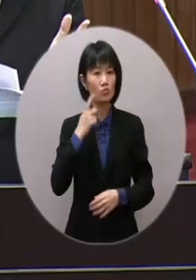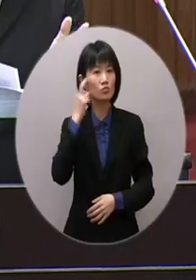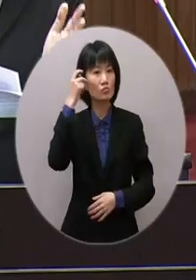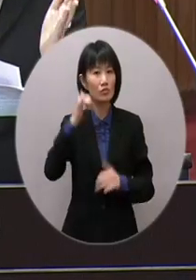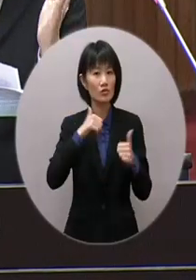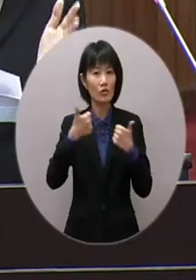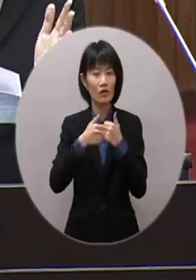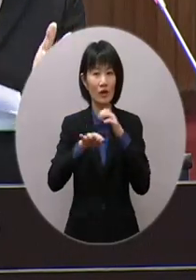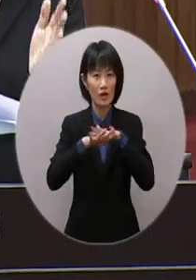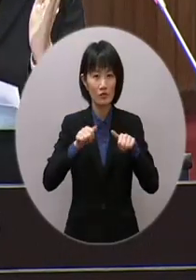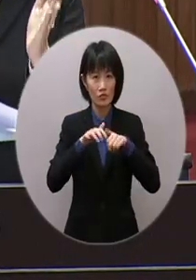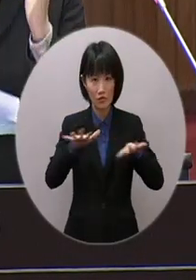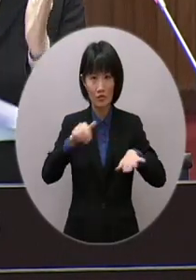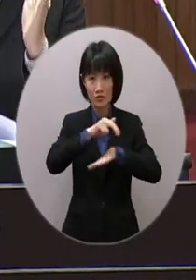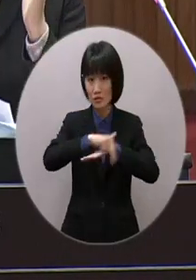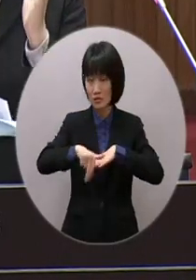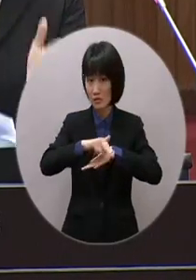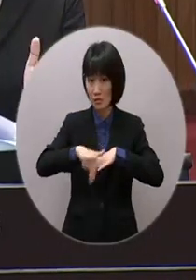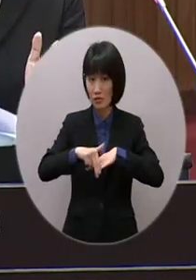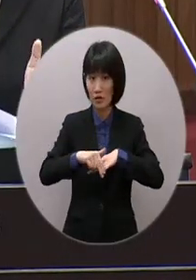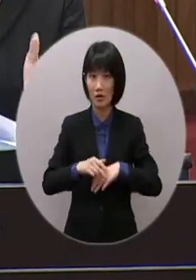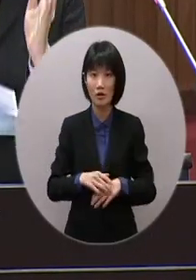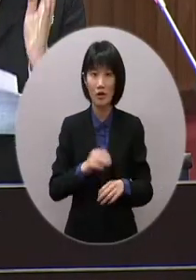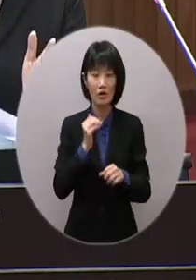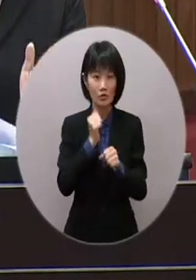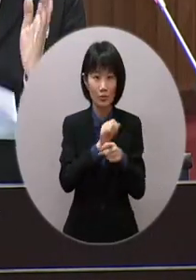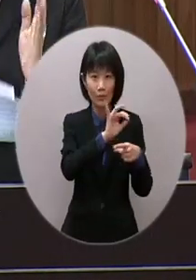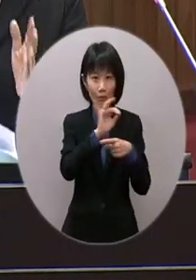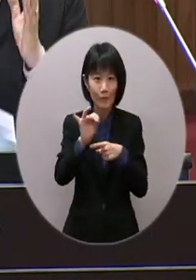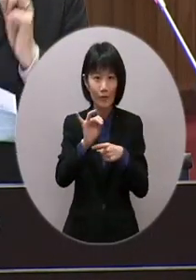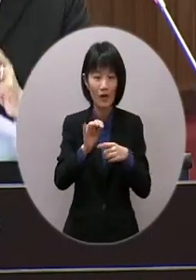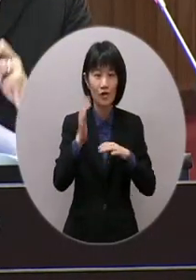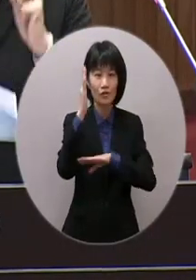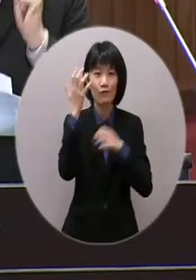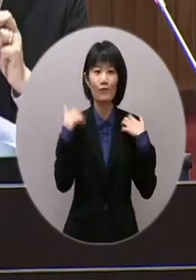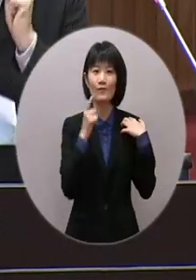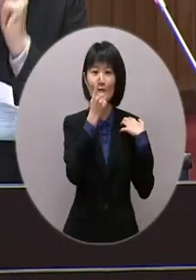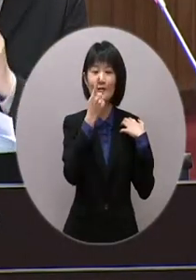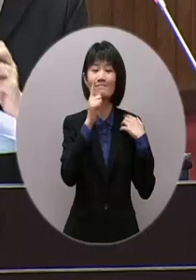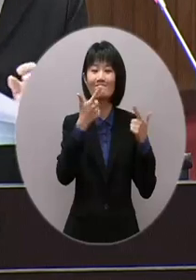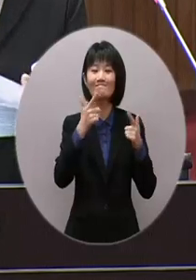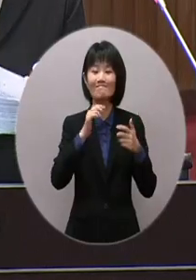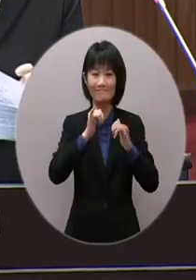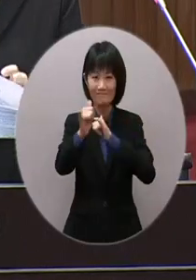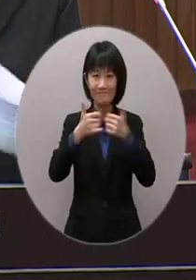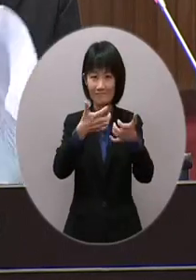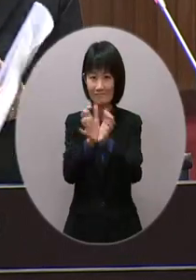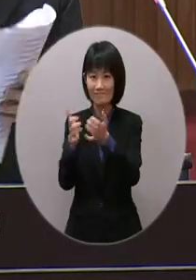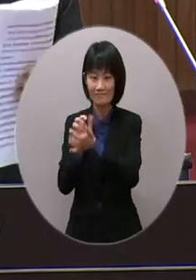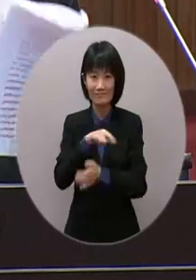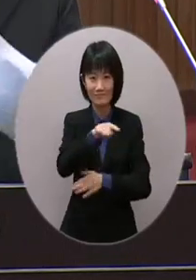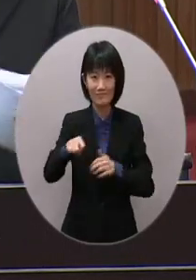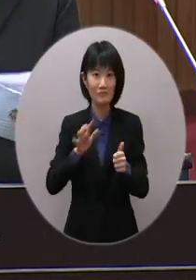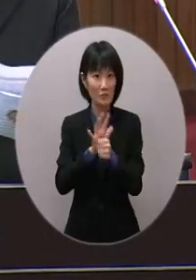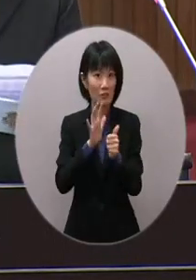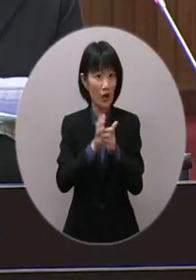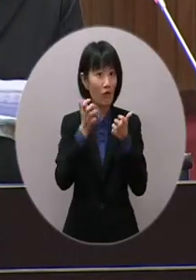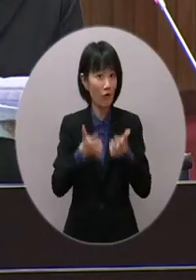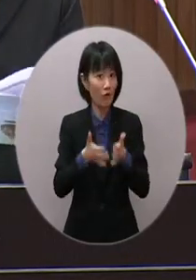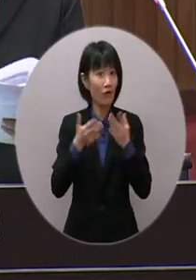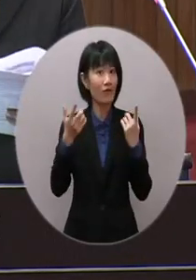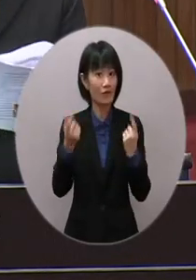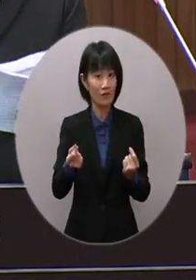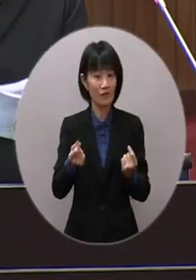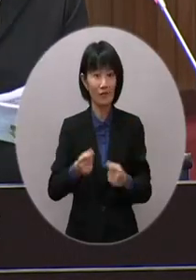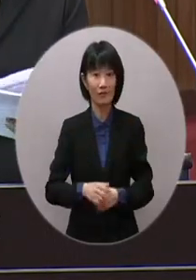社会安全网可以做好，不会只是靠政府，民间团体的力量一定也是非常重要的。那我这边就是要特